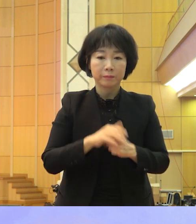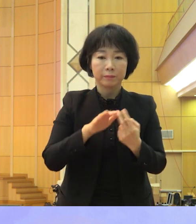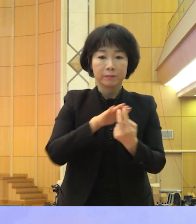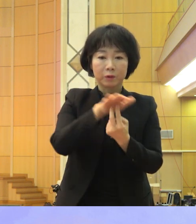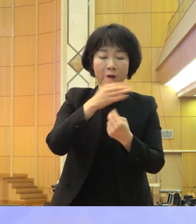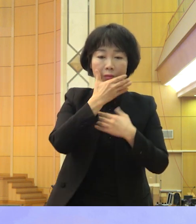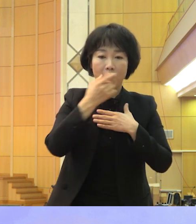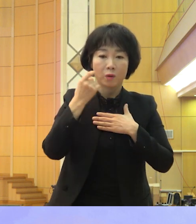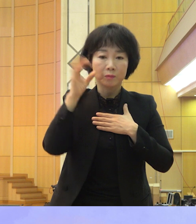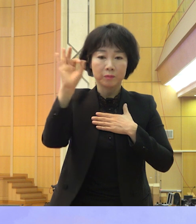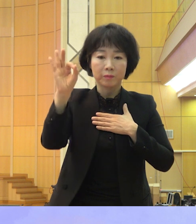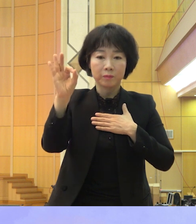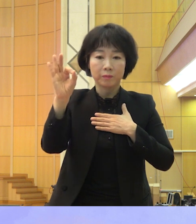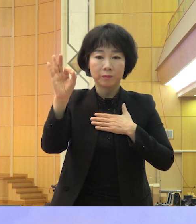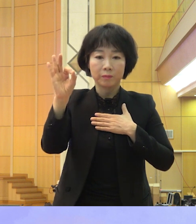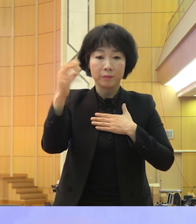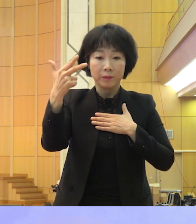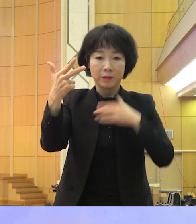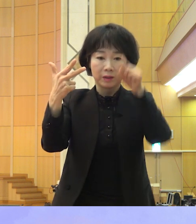요한복음